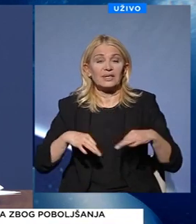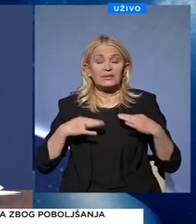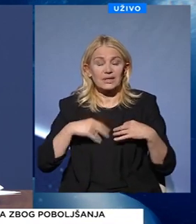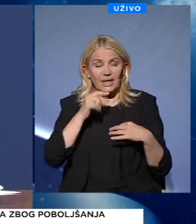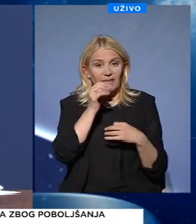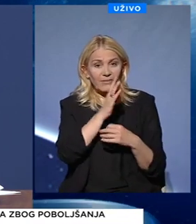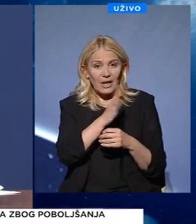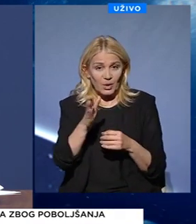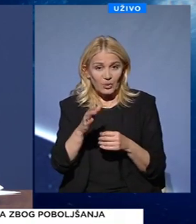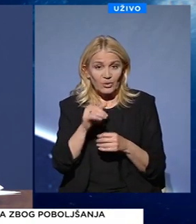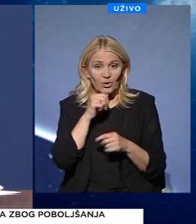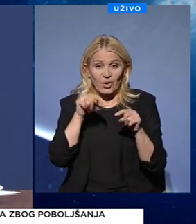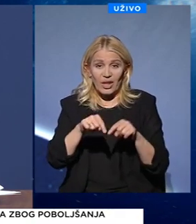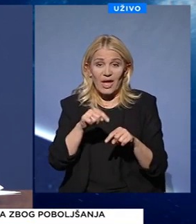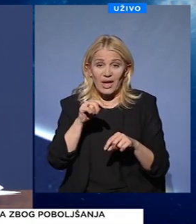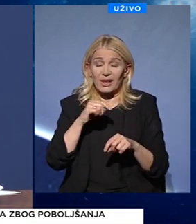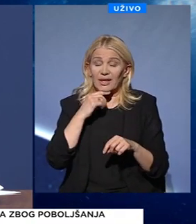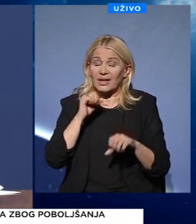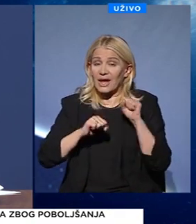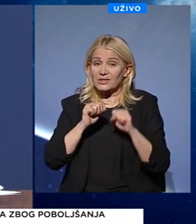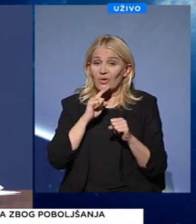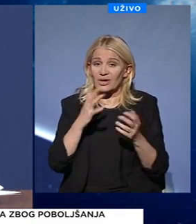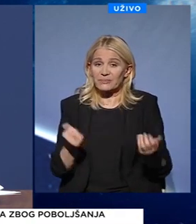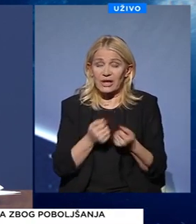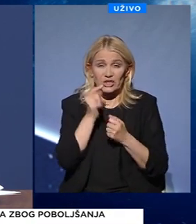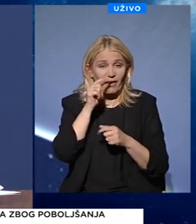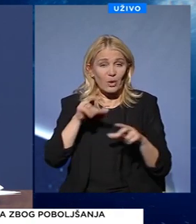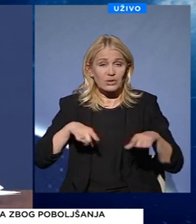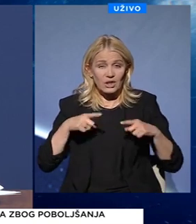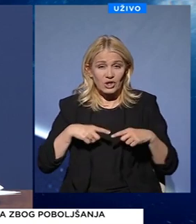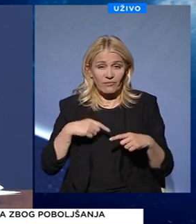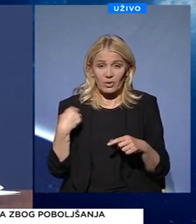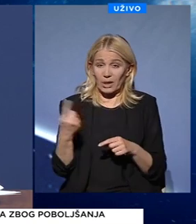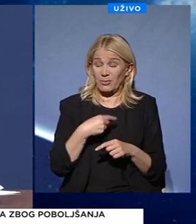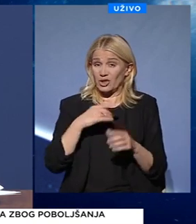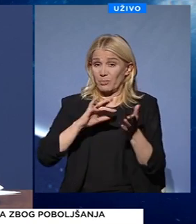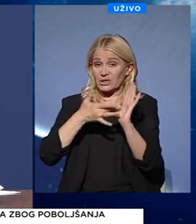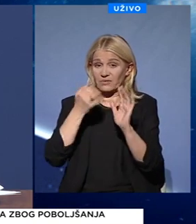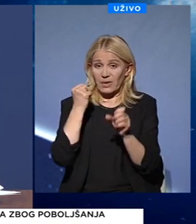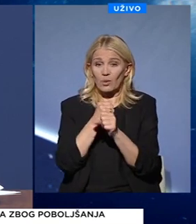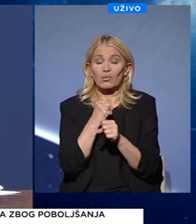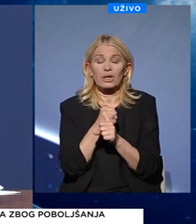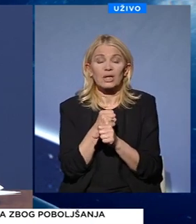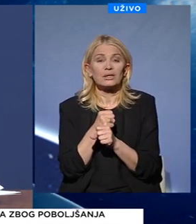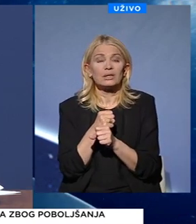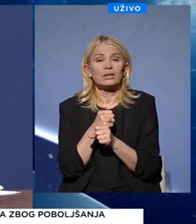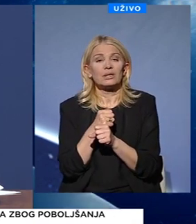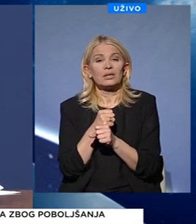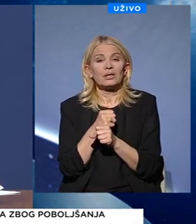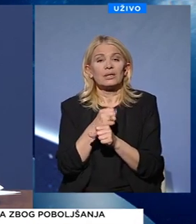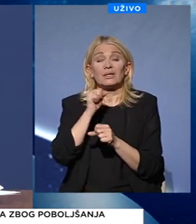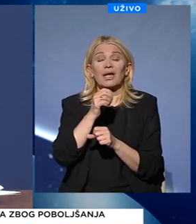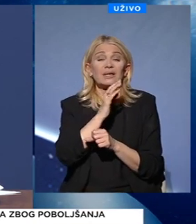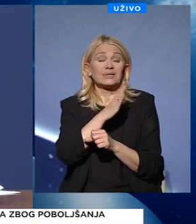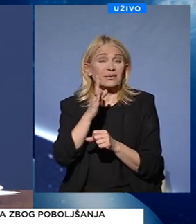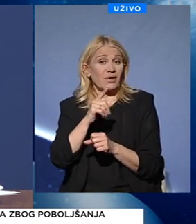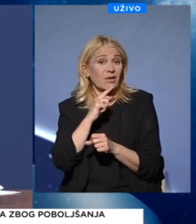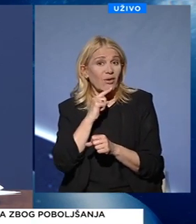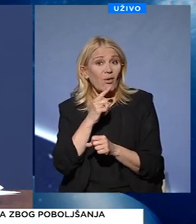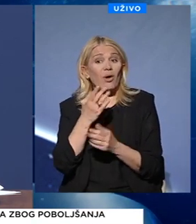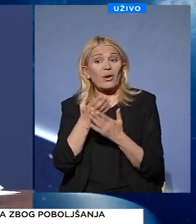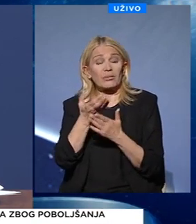ljudi, to je način koji spašava ljudske živote i mi ćemo sve uraditi da svima i ljudima koji